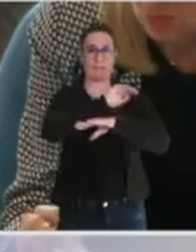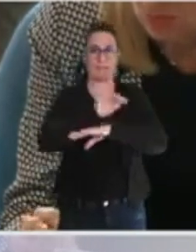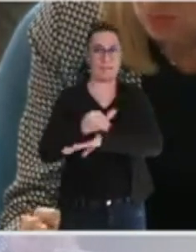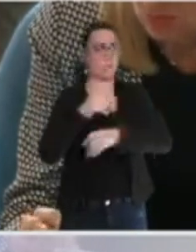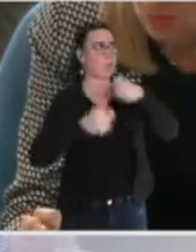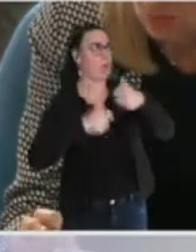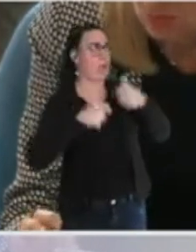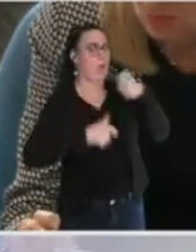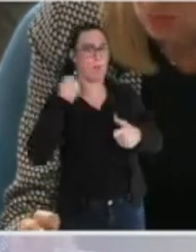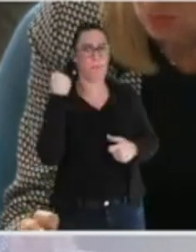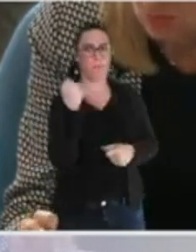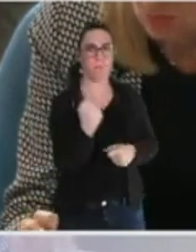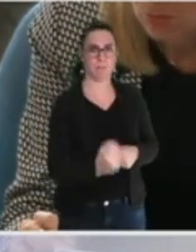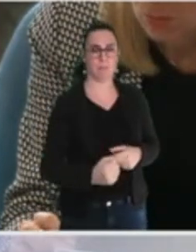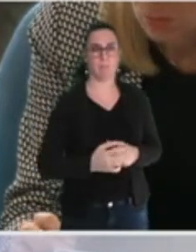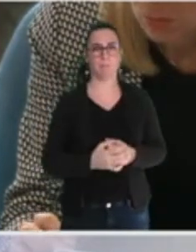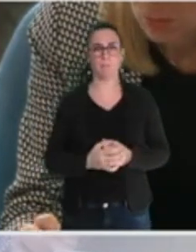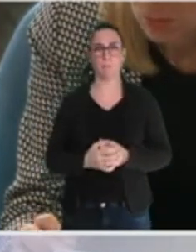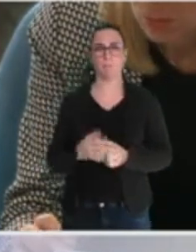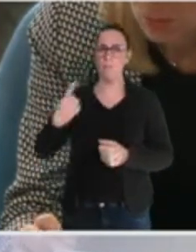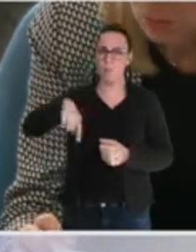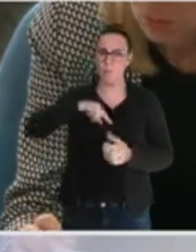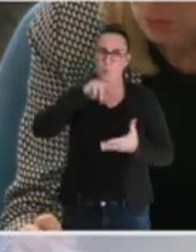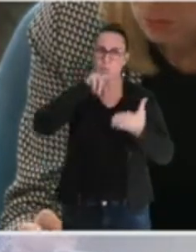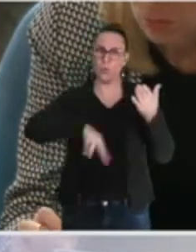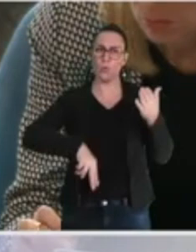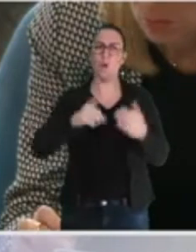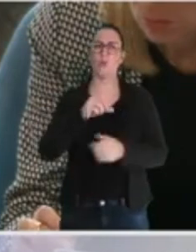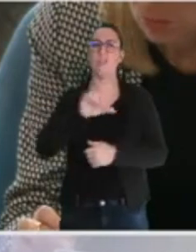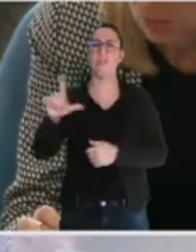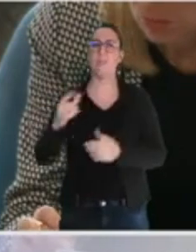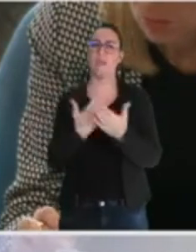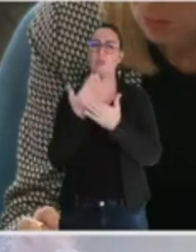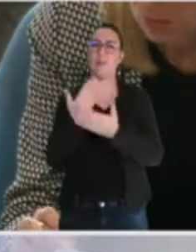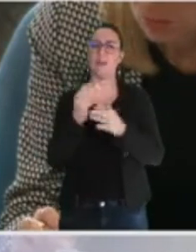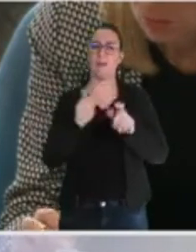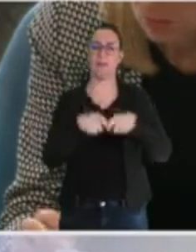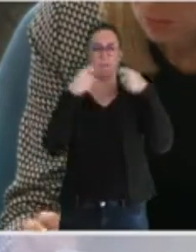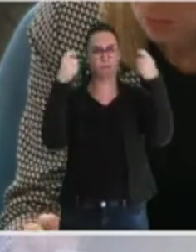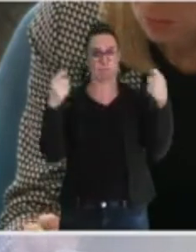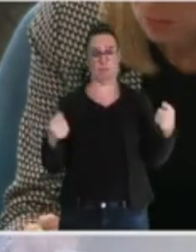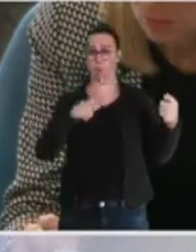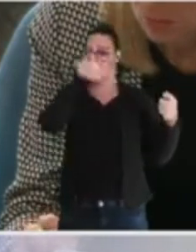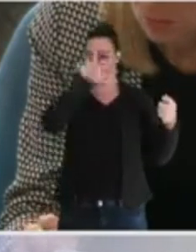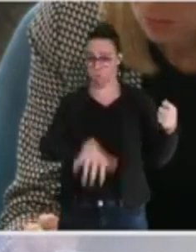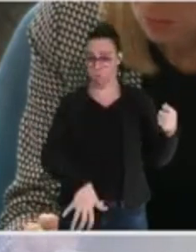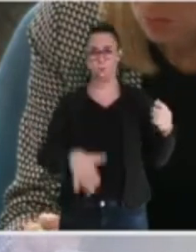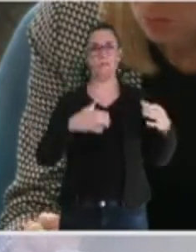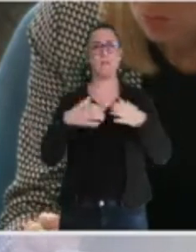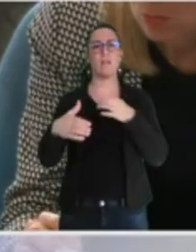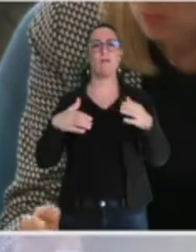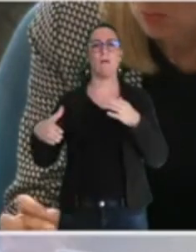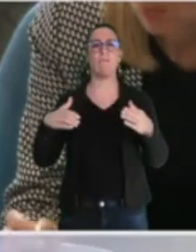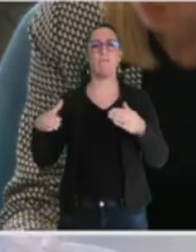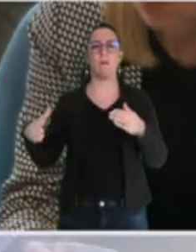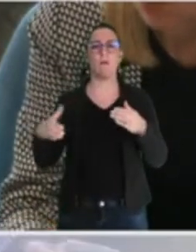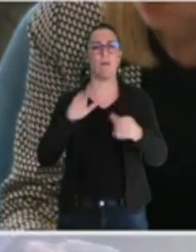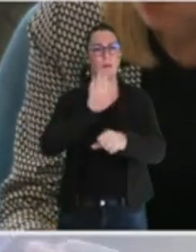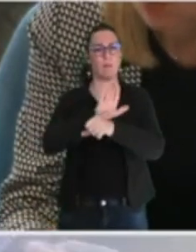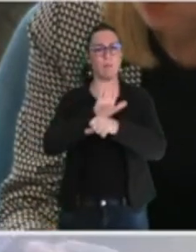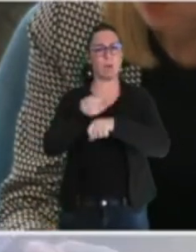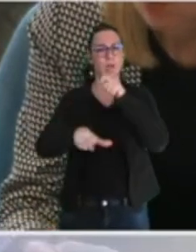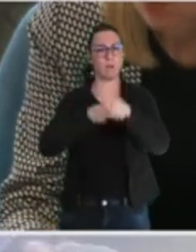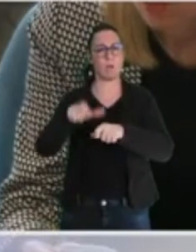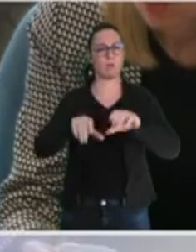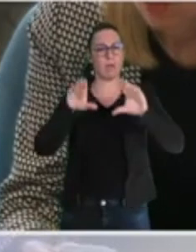cessent d'augmenter. Nous avons tous lu le Dauphiné libéré ce matin avec une pleine page consacrée à la Villeneuve, avec le témoignage